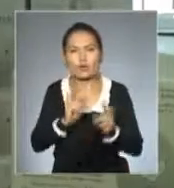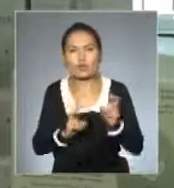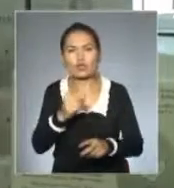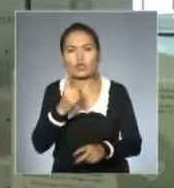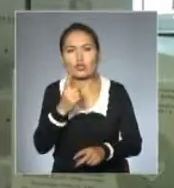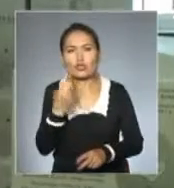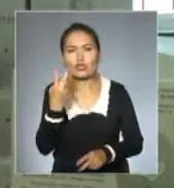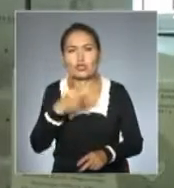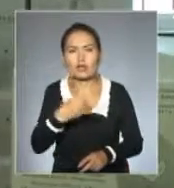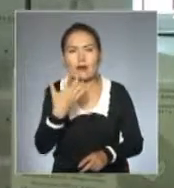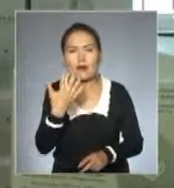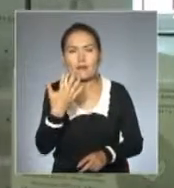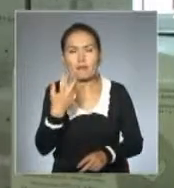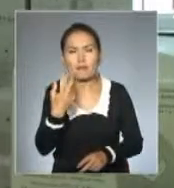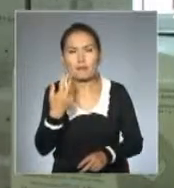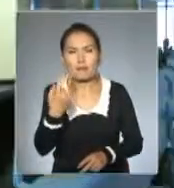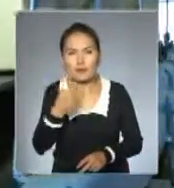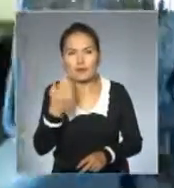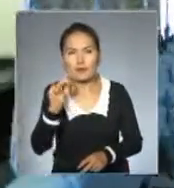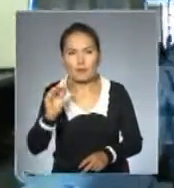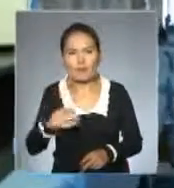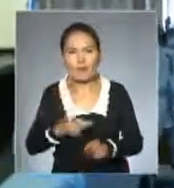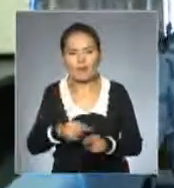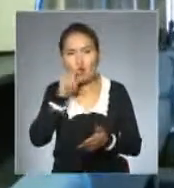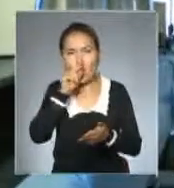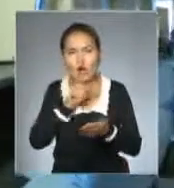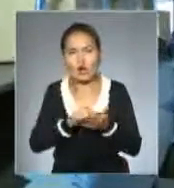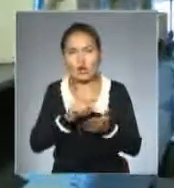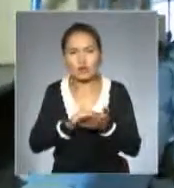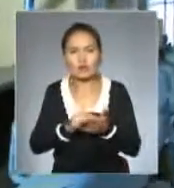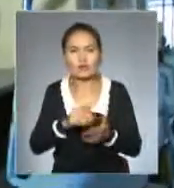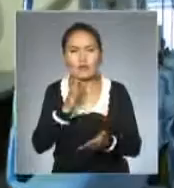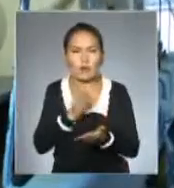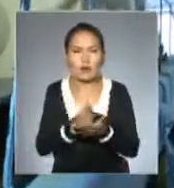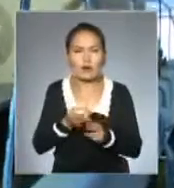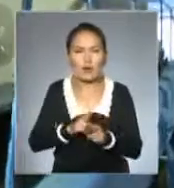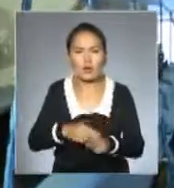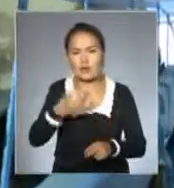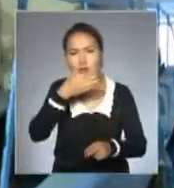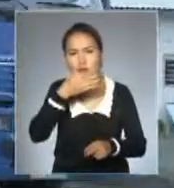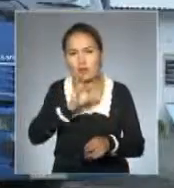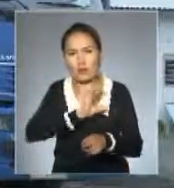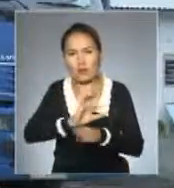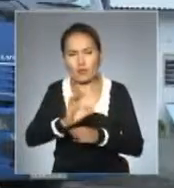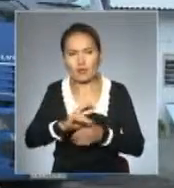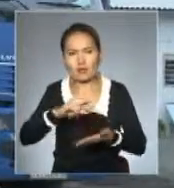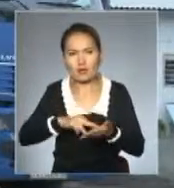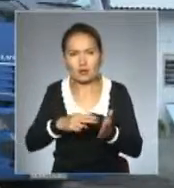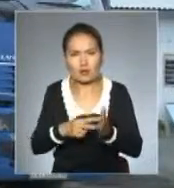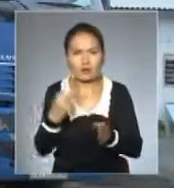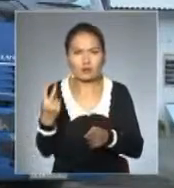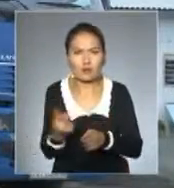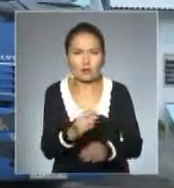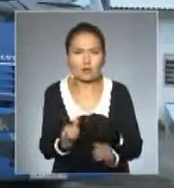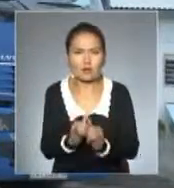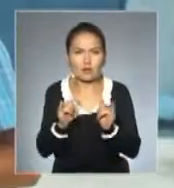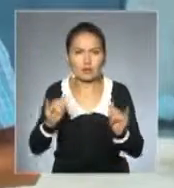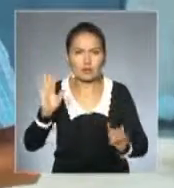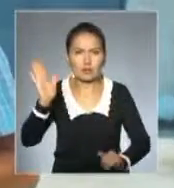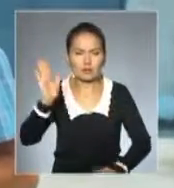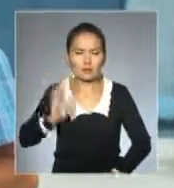бар. Олар күніне 300 мың дана жұмыртқа береді. Осылайша аталған кәсіпорын аудан экономикасының дамуына айтарлықтай үлес қосып